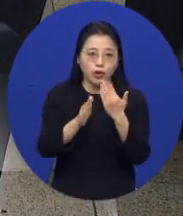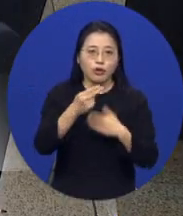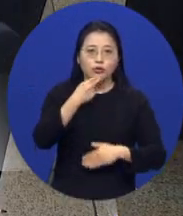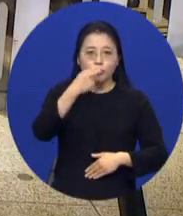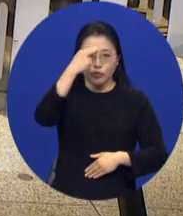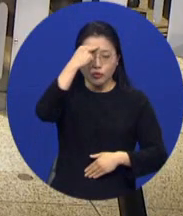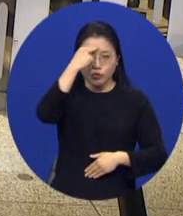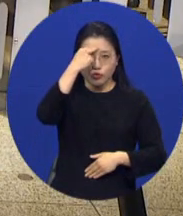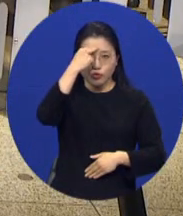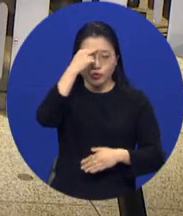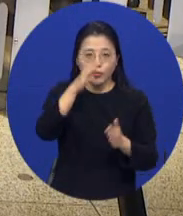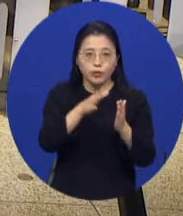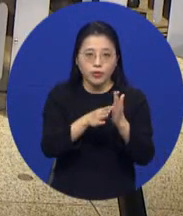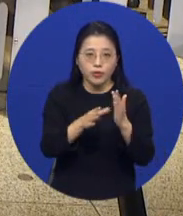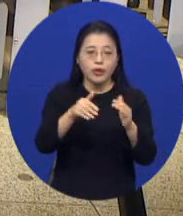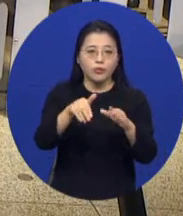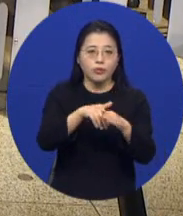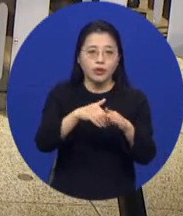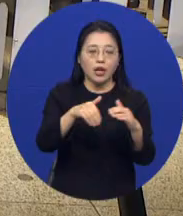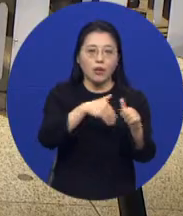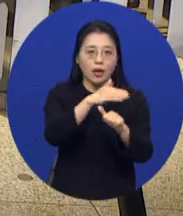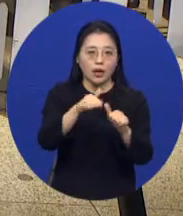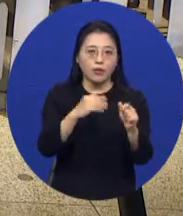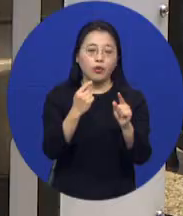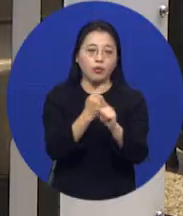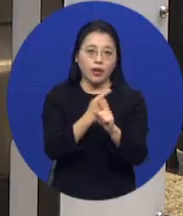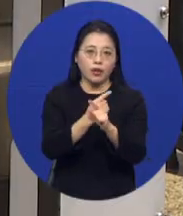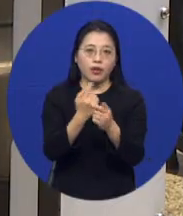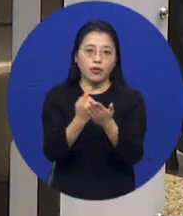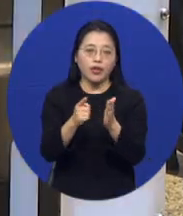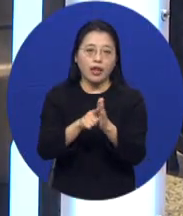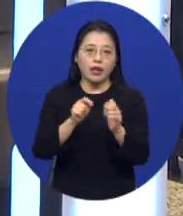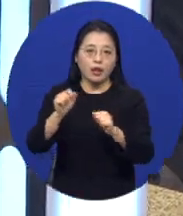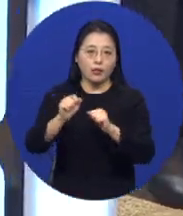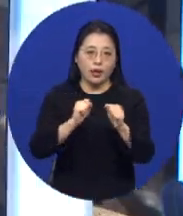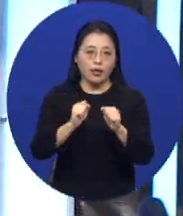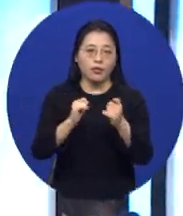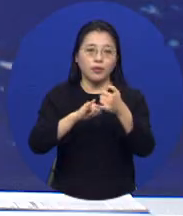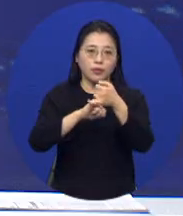음주문화를 개선하기 위한 다양한 활동을 벌이기로 했습니다